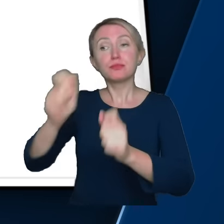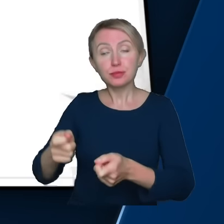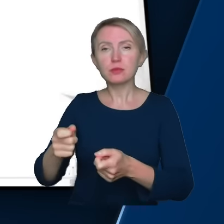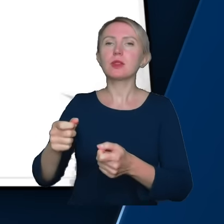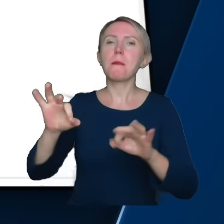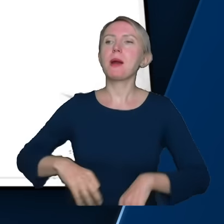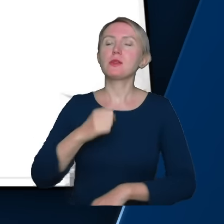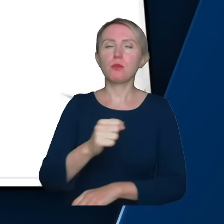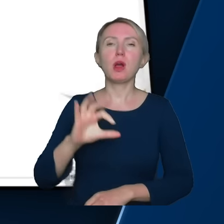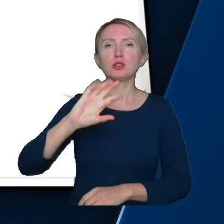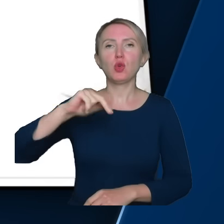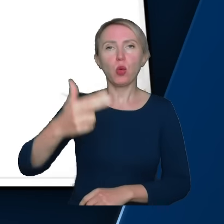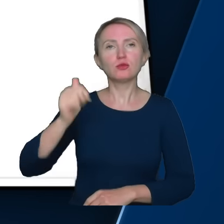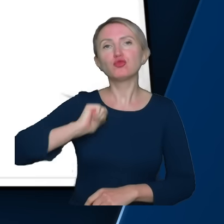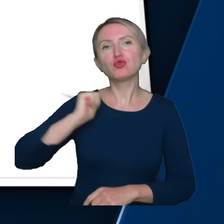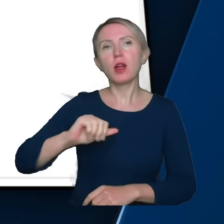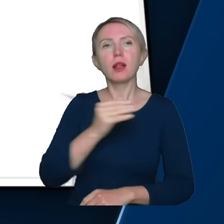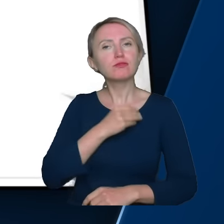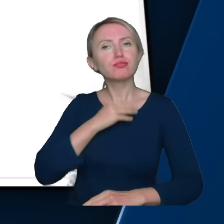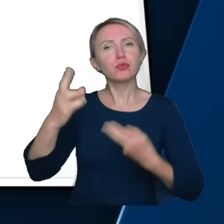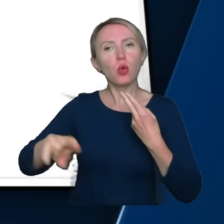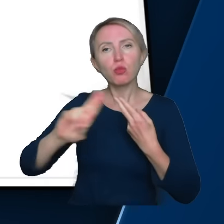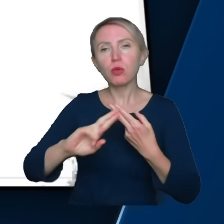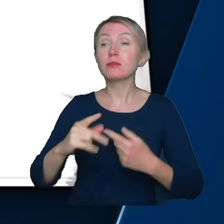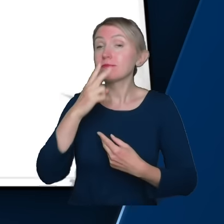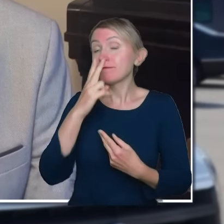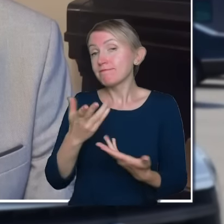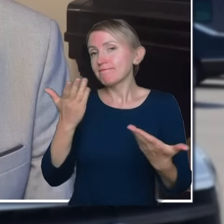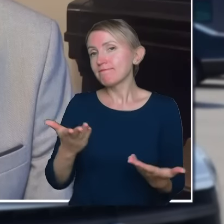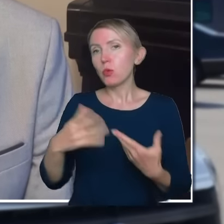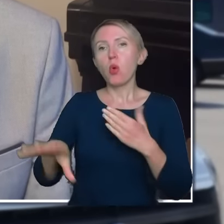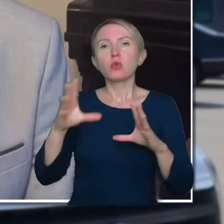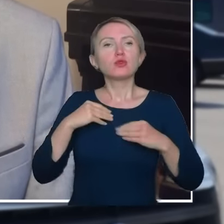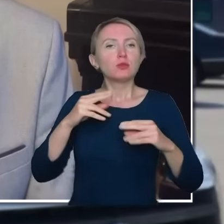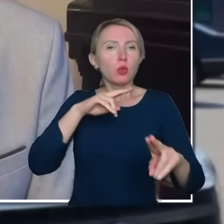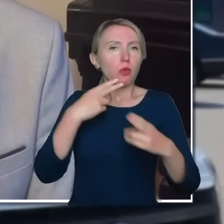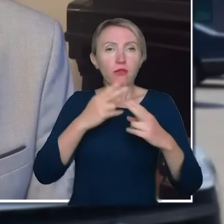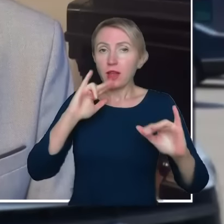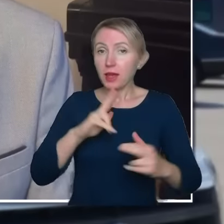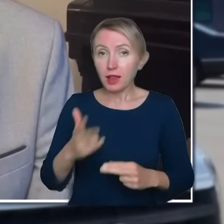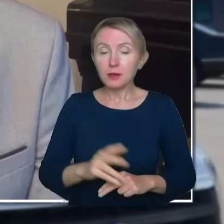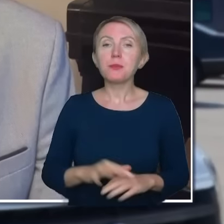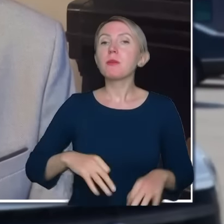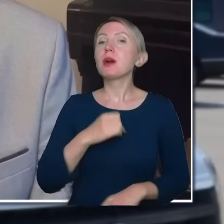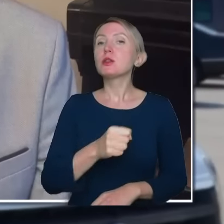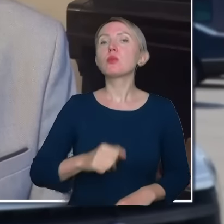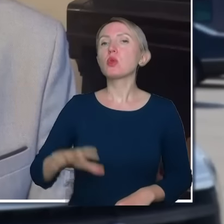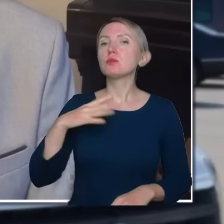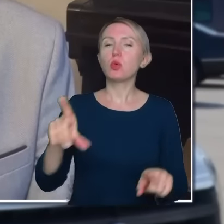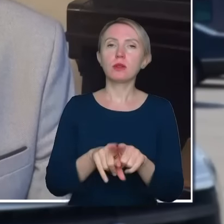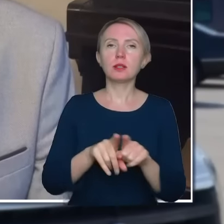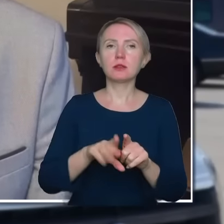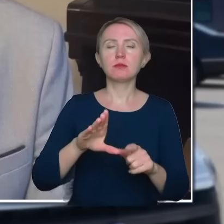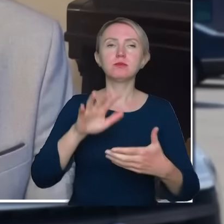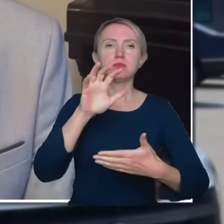poseł Soin na rzetelne odpowiedzi. Zobaczymy, kiedy otrzyma te odpowiedzi. Pani poseł miała również briefing przed